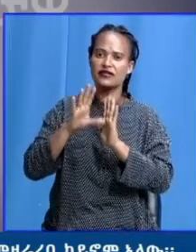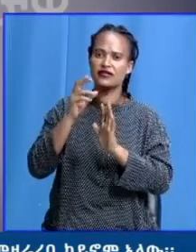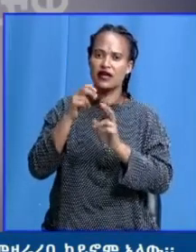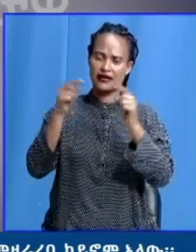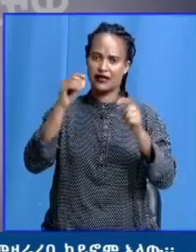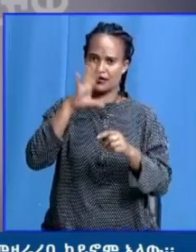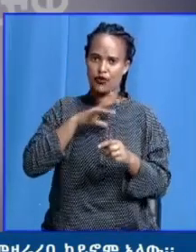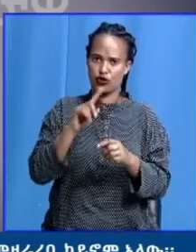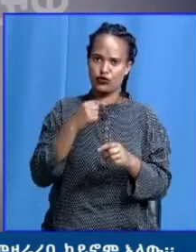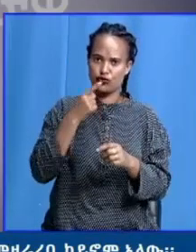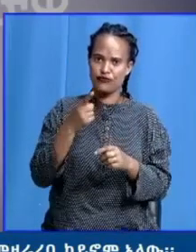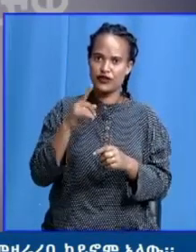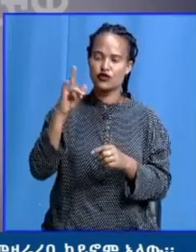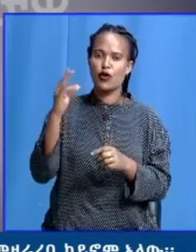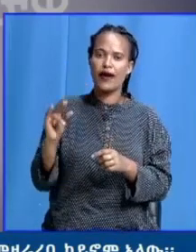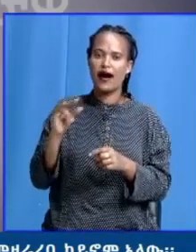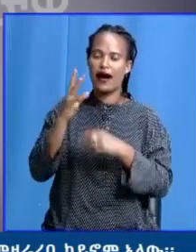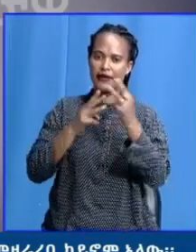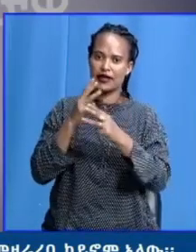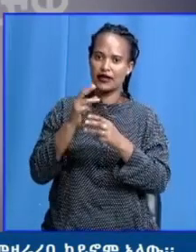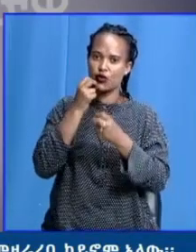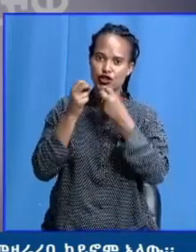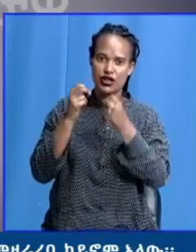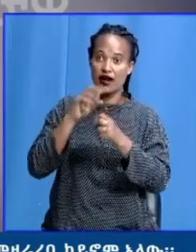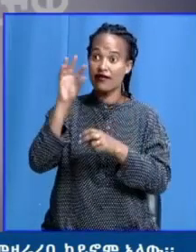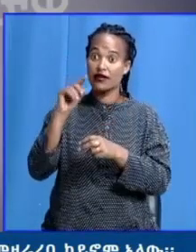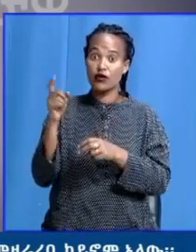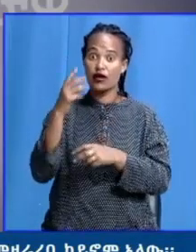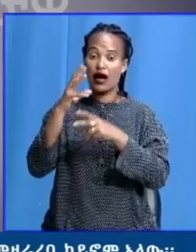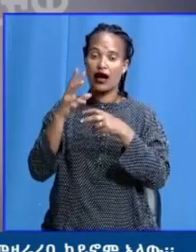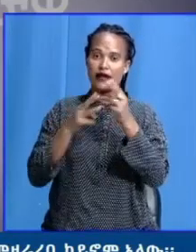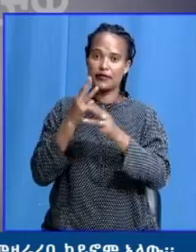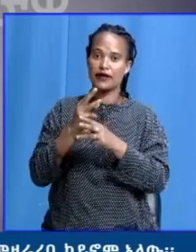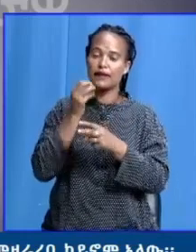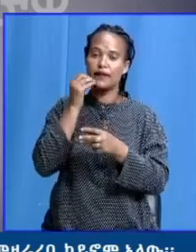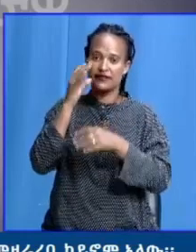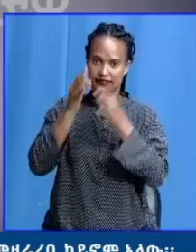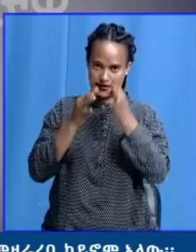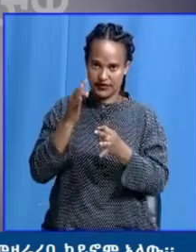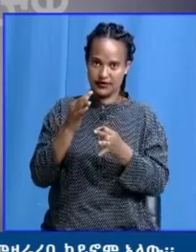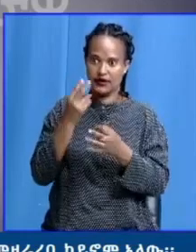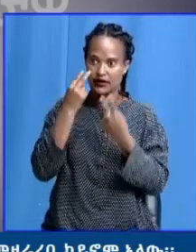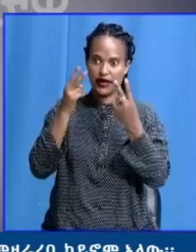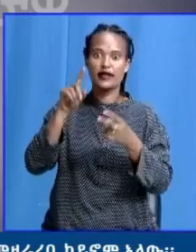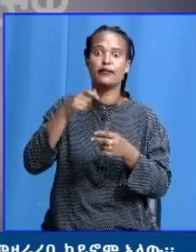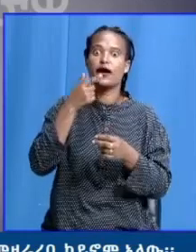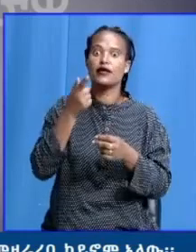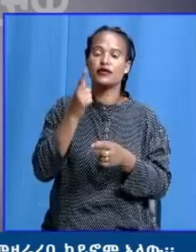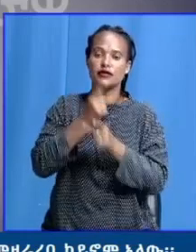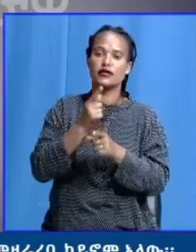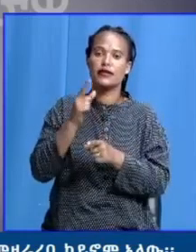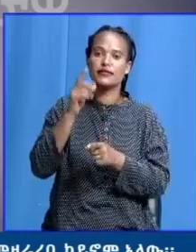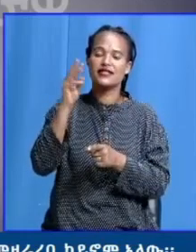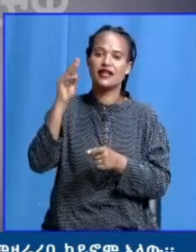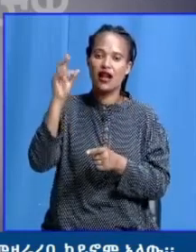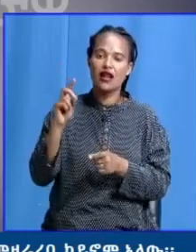ፀር ሰብኣውነት እዩ። ነዞማ ዓለምለኸ ገበናት ብኣፍሪካ ጥራሕ ከይኮነስ ብዓለምለኸ ቤት ፍርዲ ብውድብ ሕቡራት ሃገራትን ክረአ ይግባእ። ልክዕ ከም